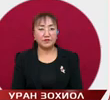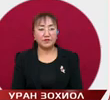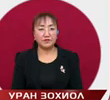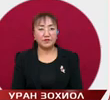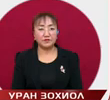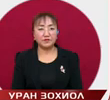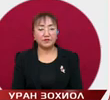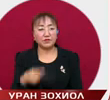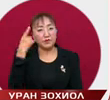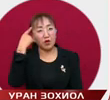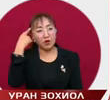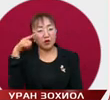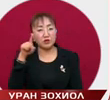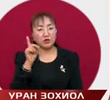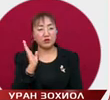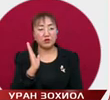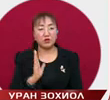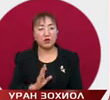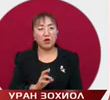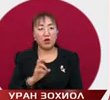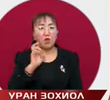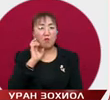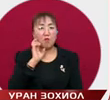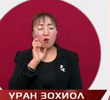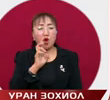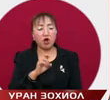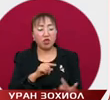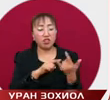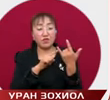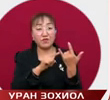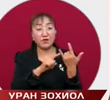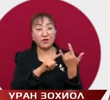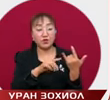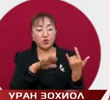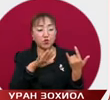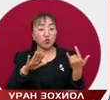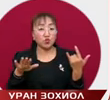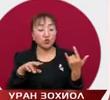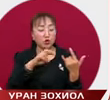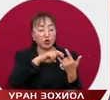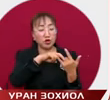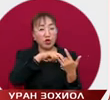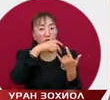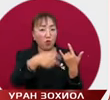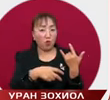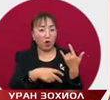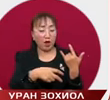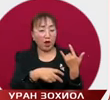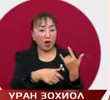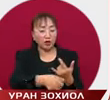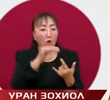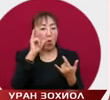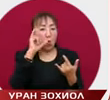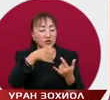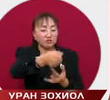За зохиол дээр маань бор атнаас баахан хүүхдүүд буугаад торхон дус хийж гэж үтсэн байна. За